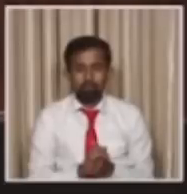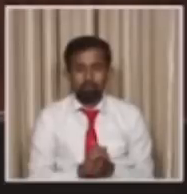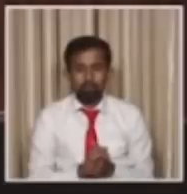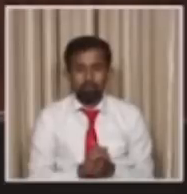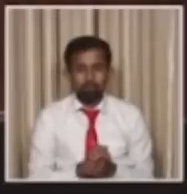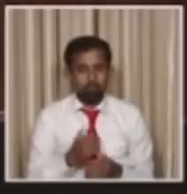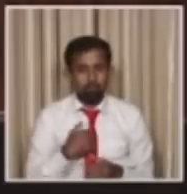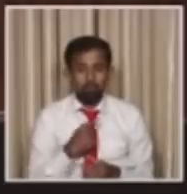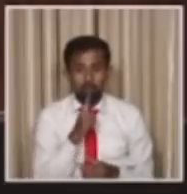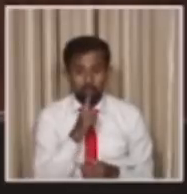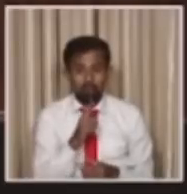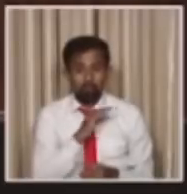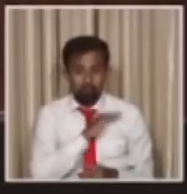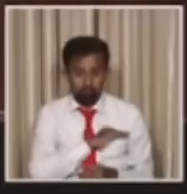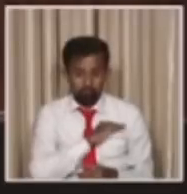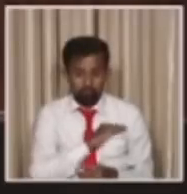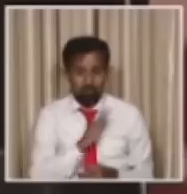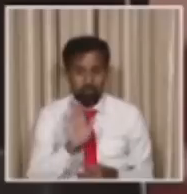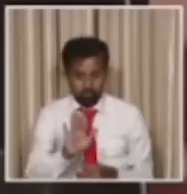ඒක මං කියනකම් පොඩ්ඩක් ඉන්න.